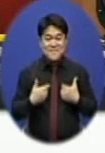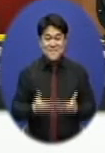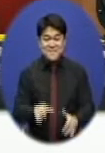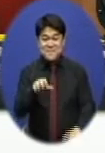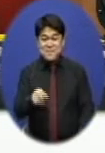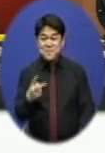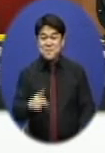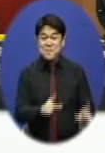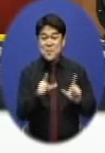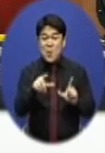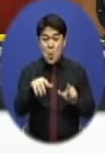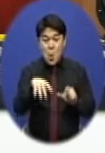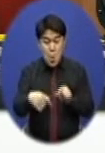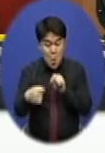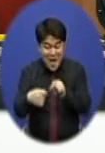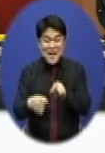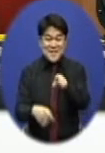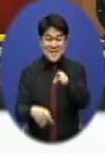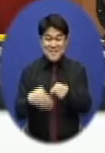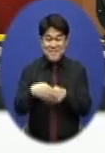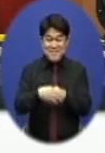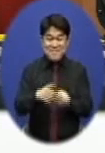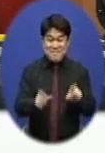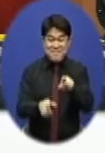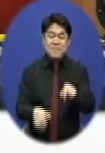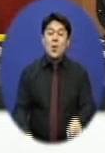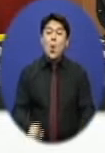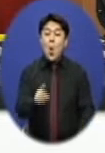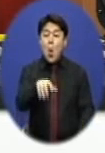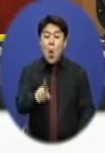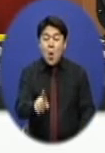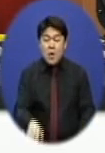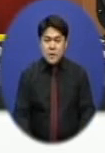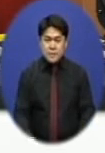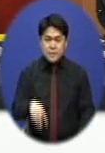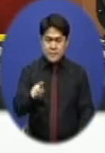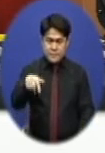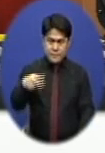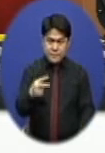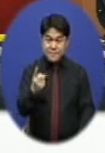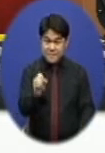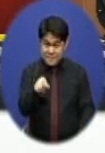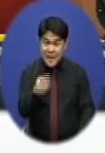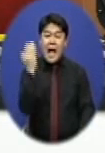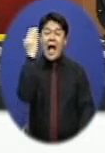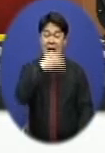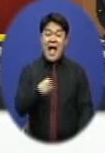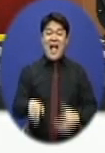고향이면서 제가 사는 부근하고 비슷한, 저 가깝네요. 네, 맞습니다. 마포입니다. 마포 어디세요? 마포 서교동입니다. 아,